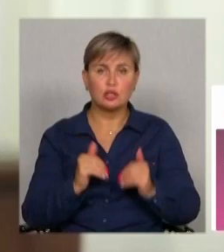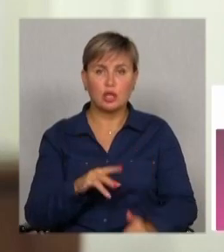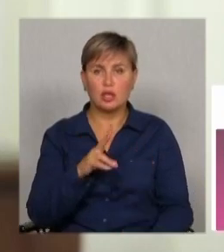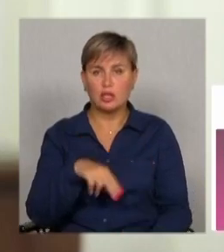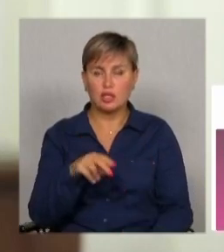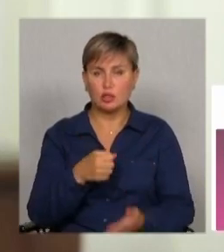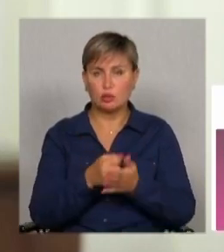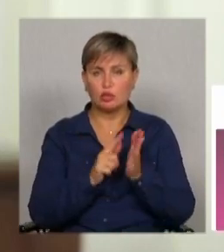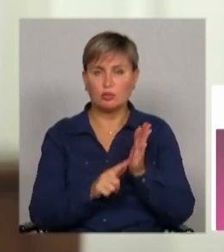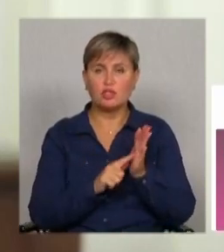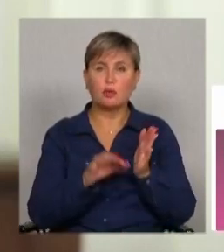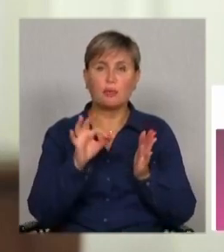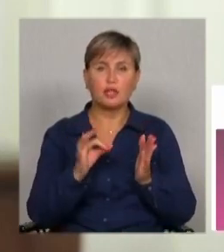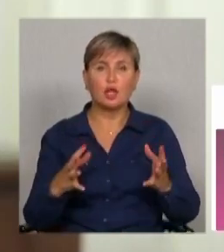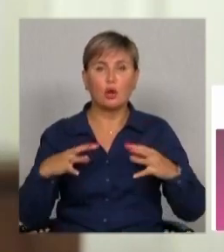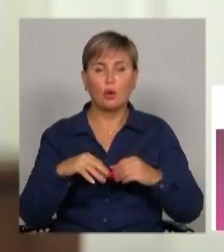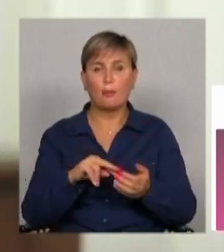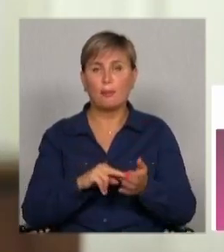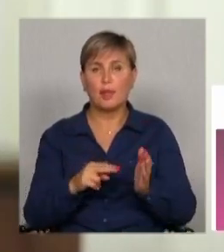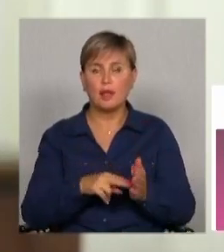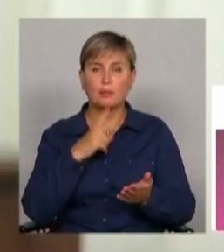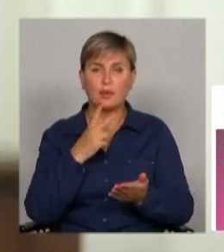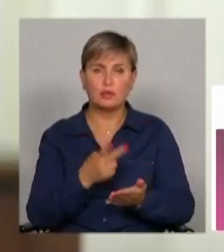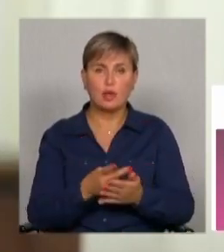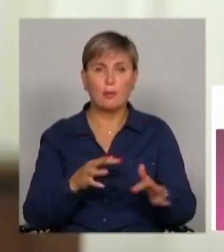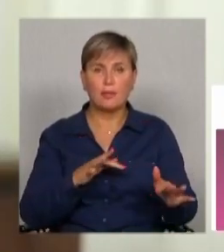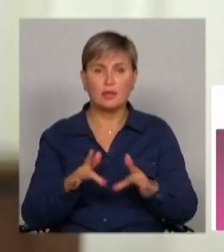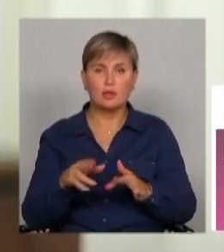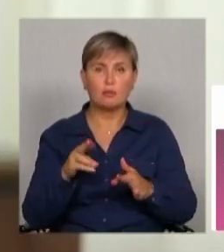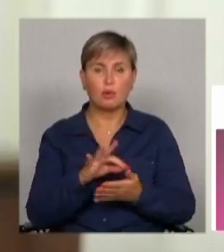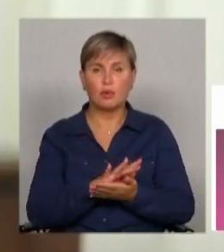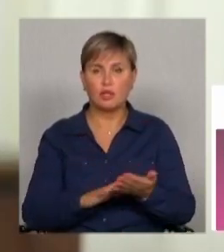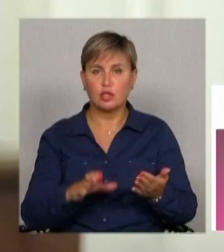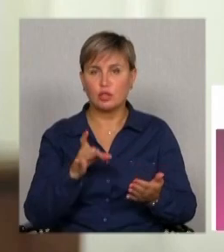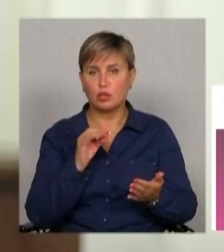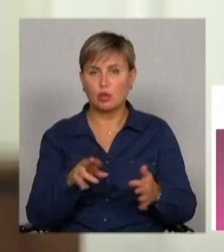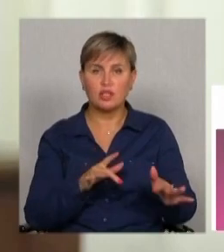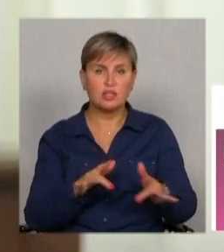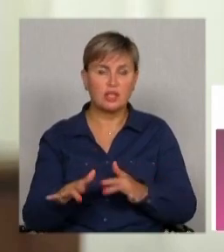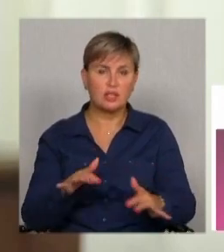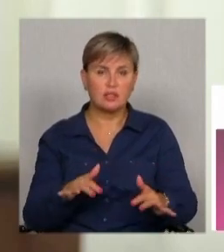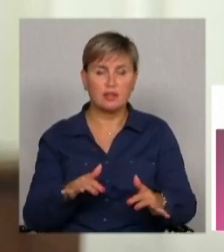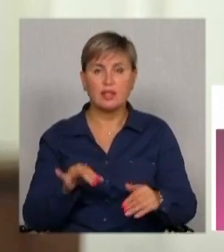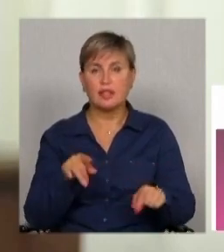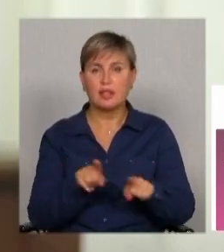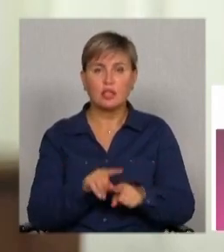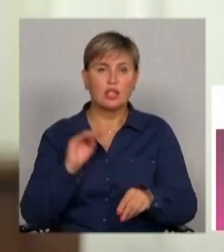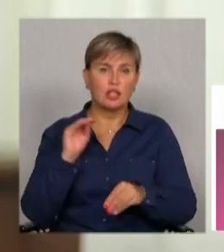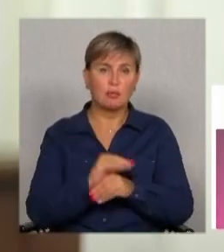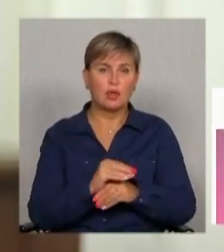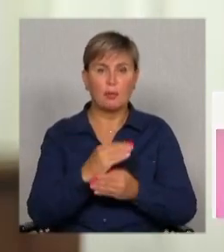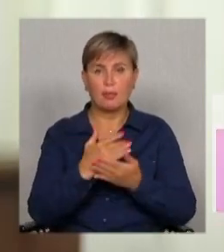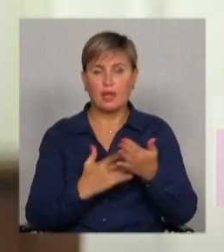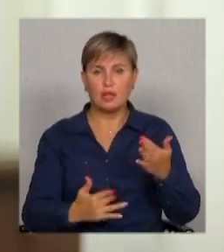до 70%. Комплексным планом предусматривается мероприятие по продлению срока действия преференции, а также дополнение